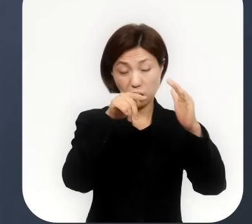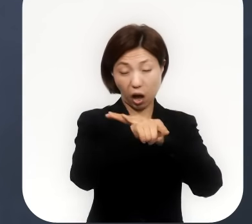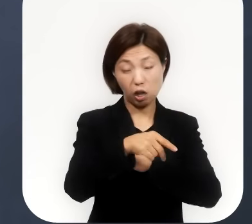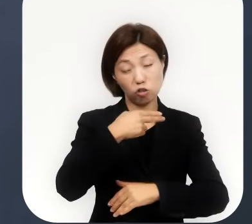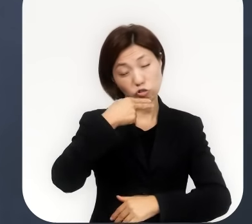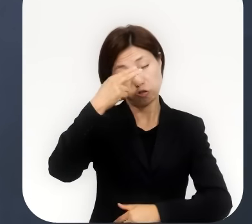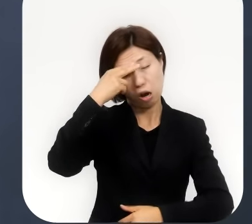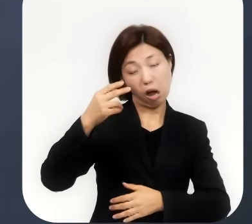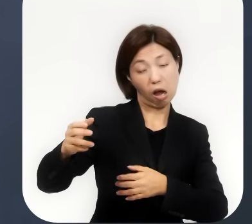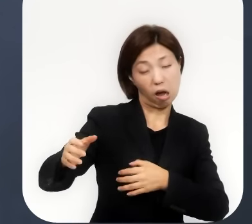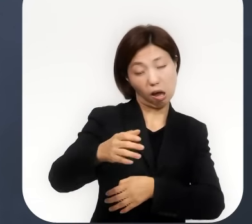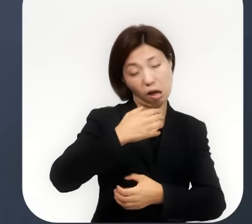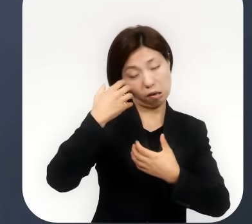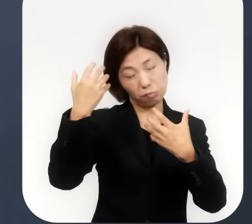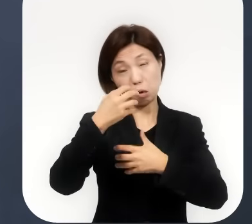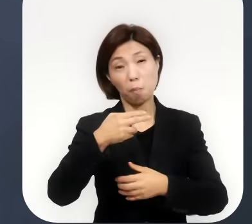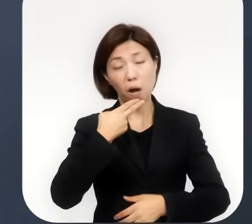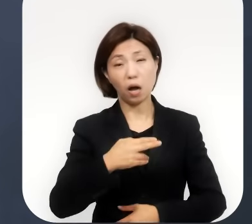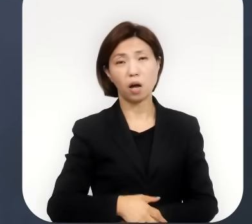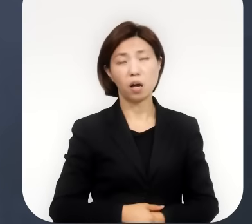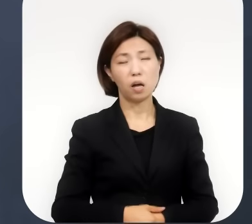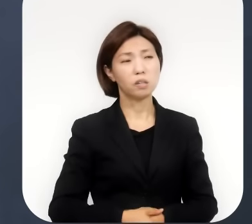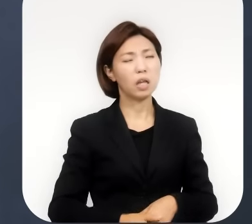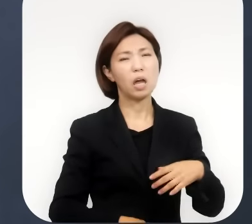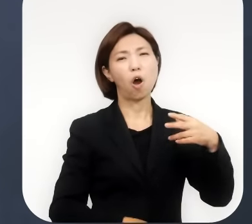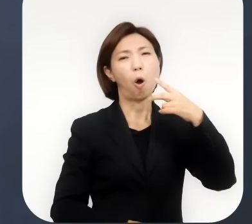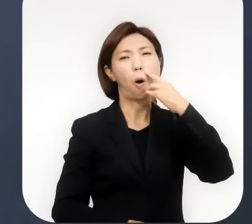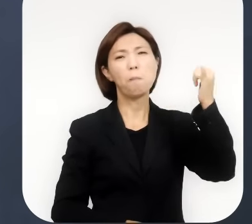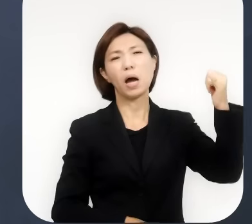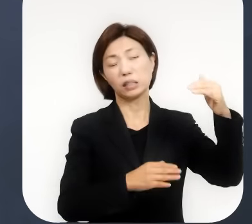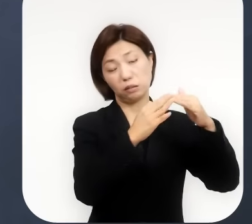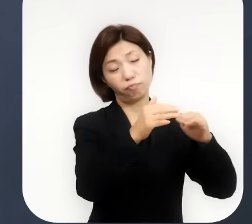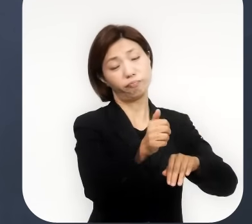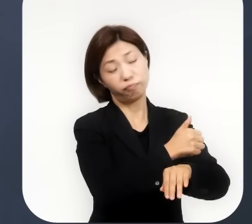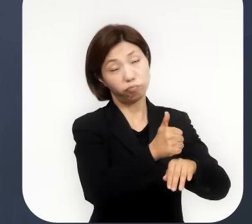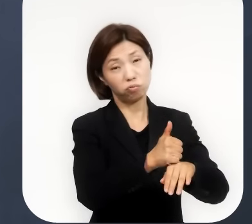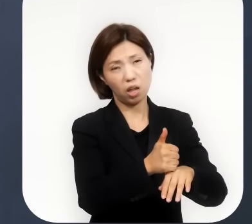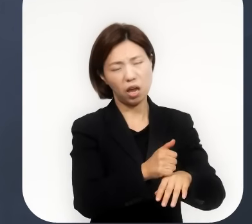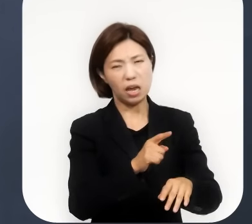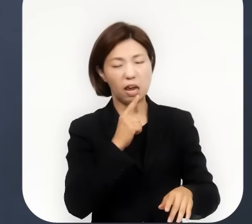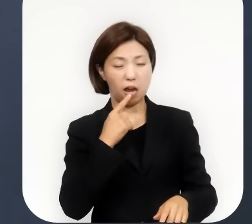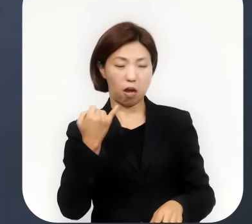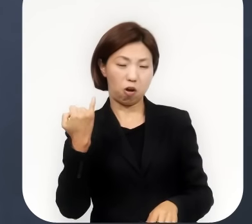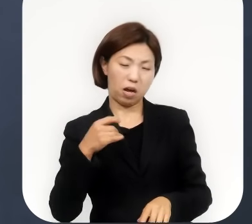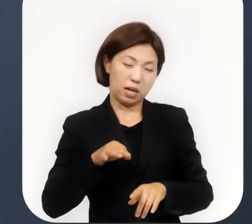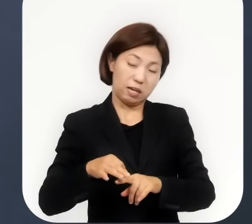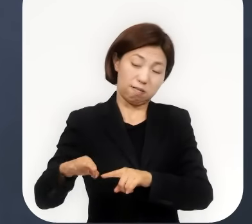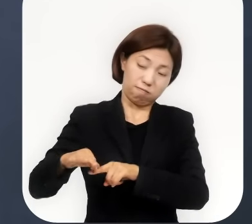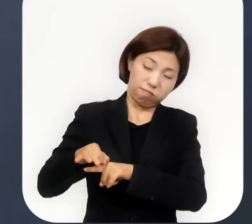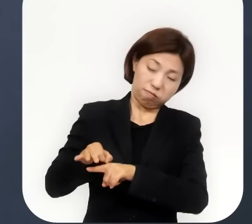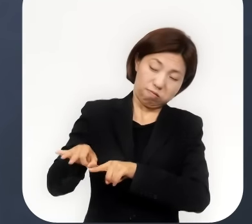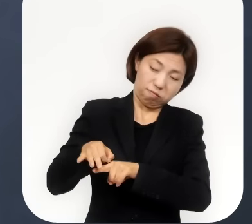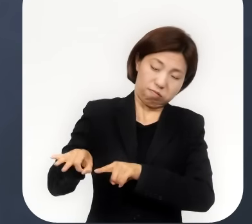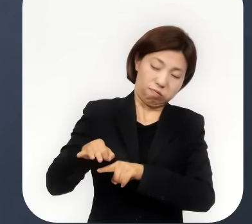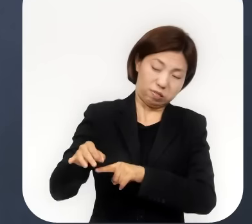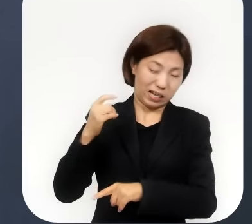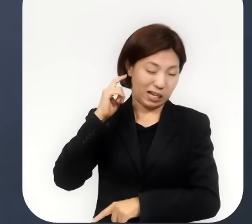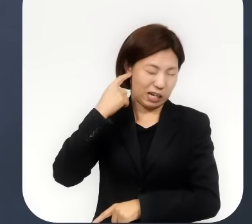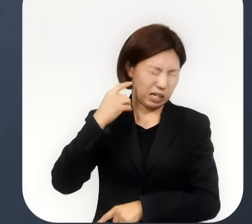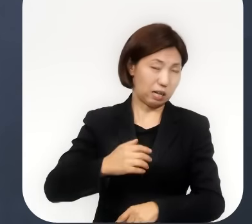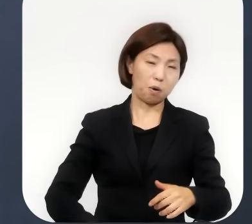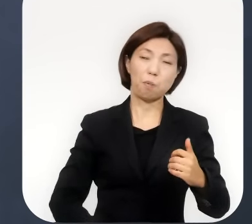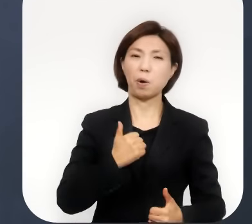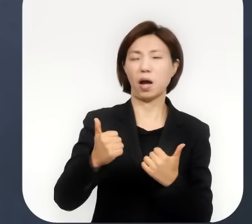것도 아니고 엄마가 하나 한다고 엄마 집에 갔는데 그걸 잔소리를 하니까 그 남자 입장에서는 이제 화가